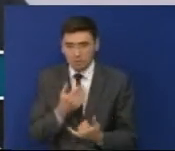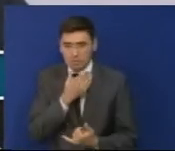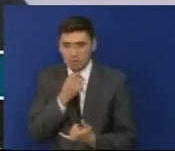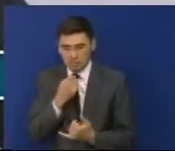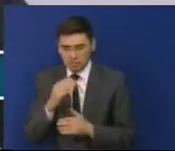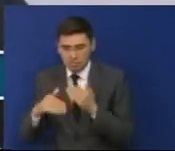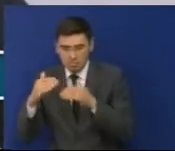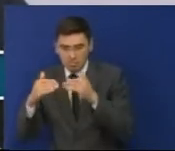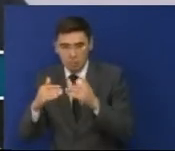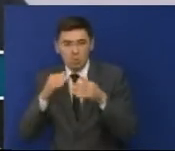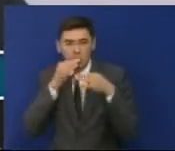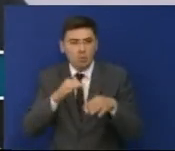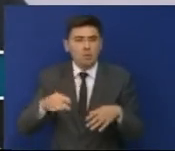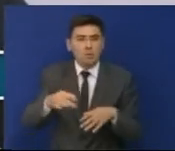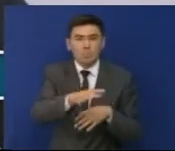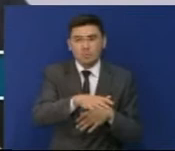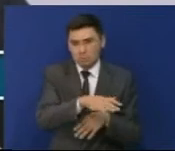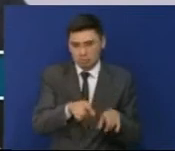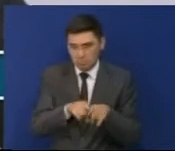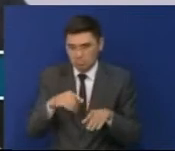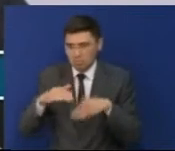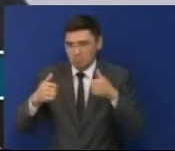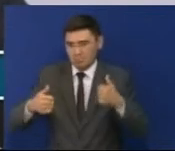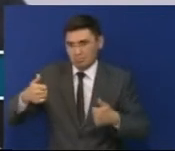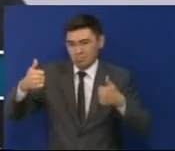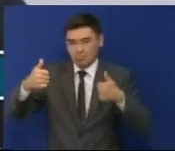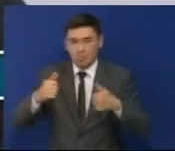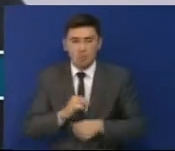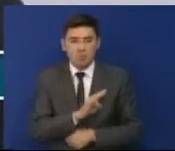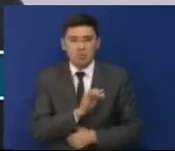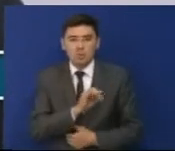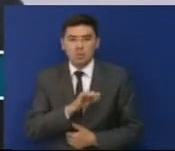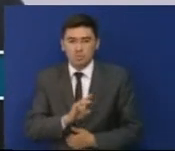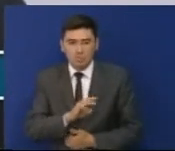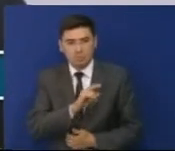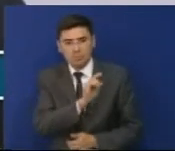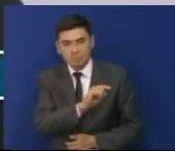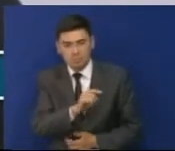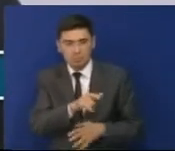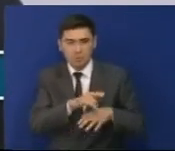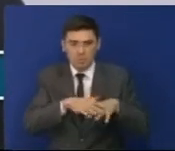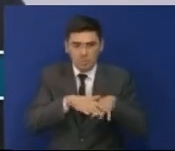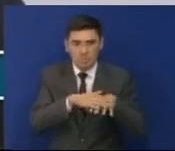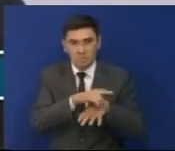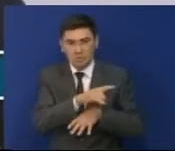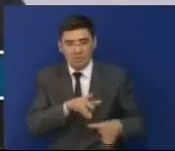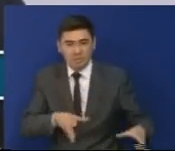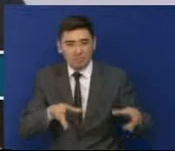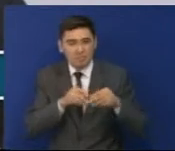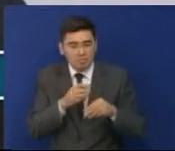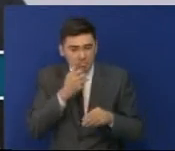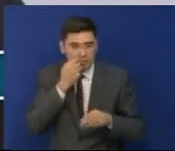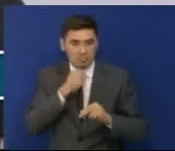барлық өңірлер бой түземек. Жобалық басқару бізге Нұр Отан партиясының, атқарушы билік органдарының, жұртшылықтың күш-жігерін біріктіруге мүмкіндік